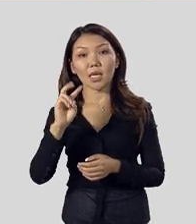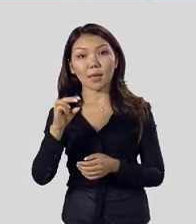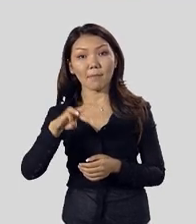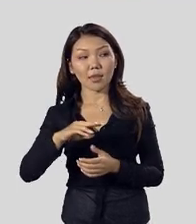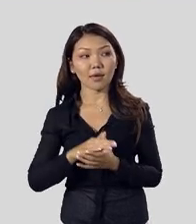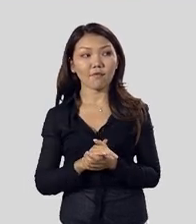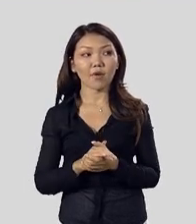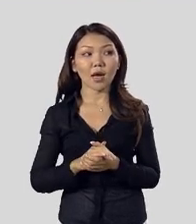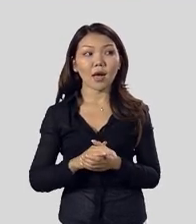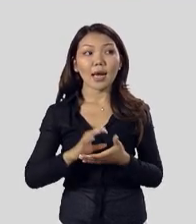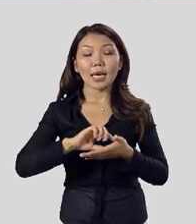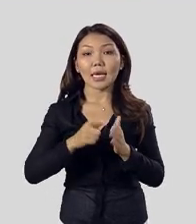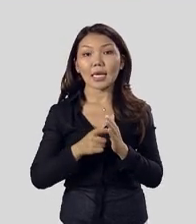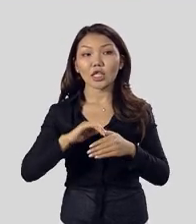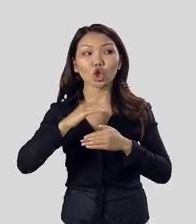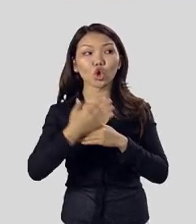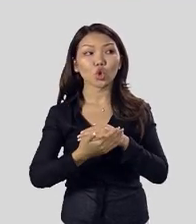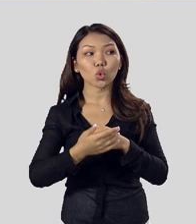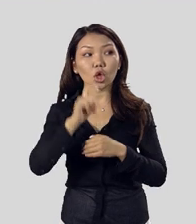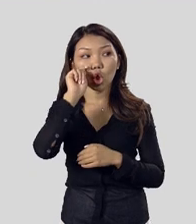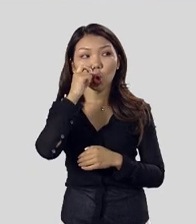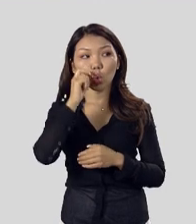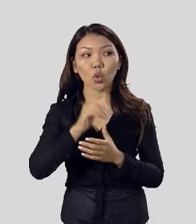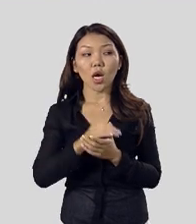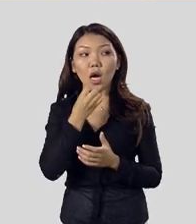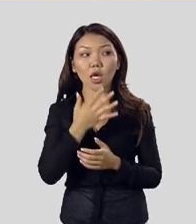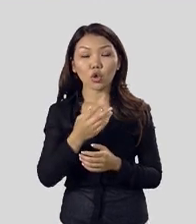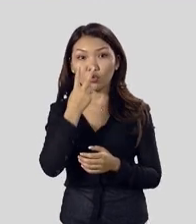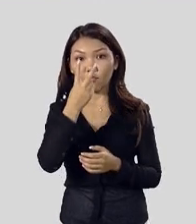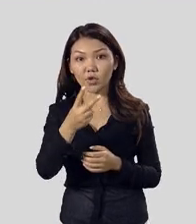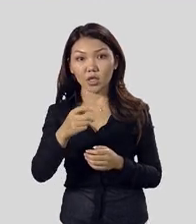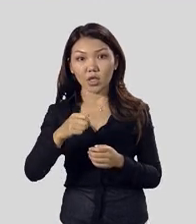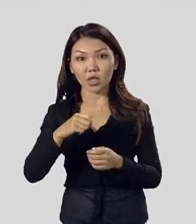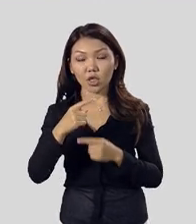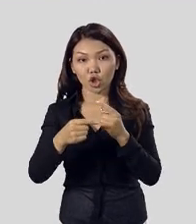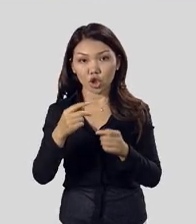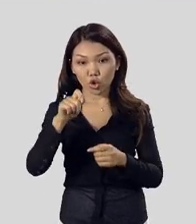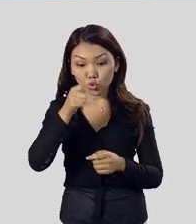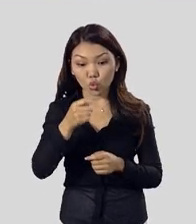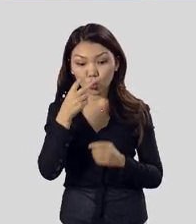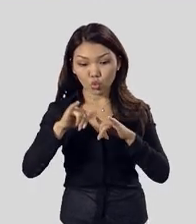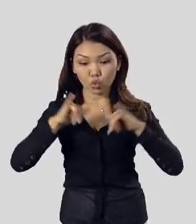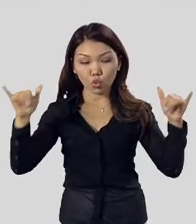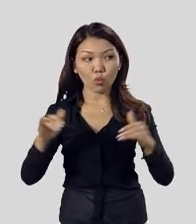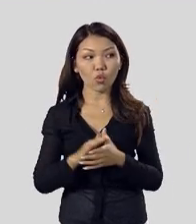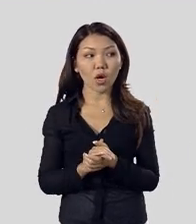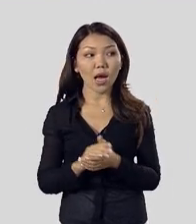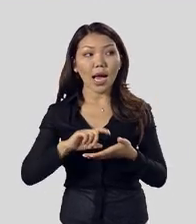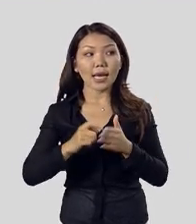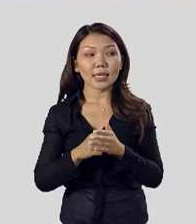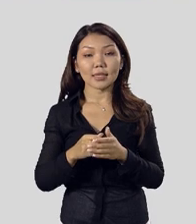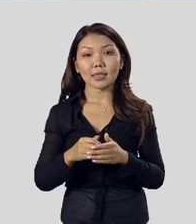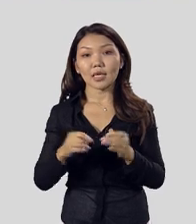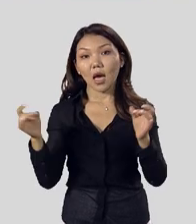чешуи лука хорошо различается через лупу от клетки мякоти арбуза и цитрусовых растений видны невооруженным